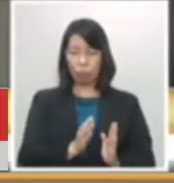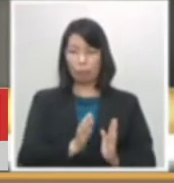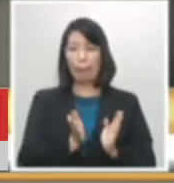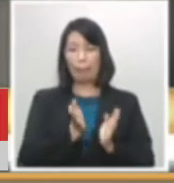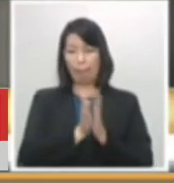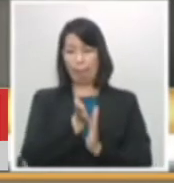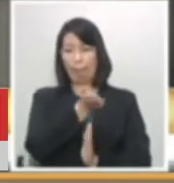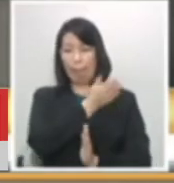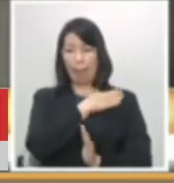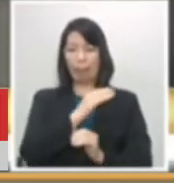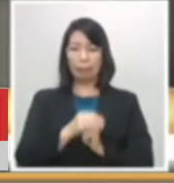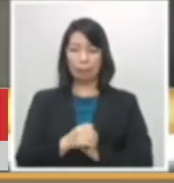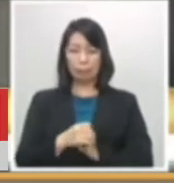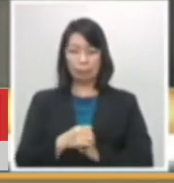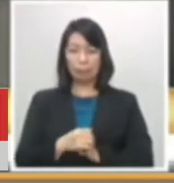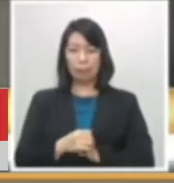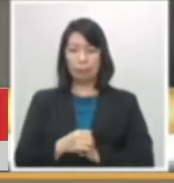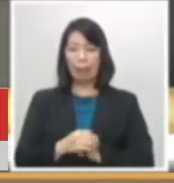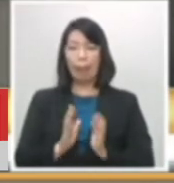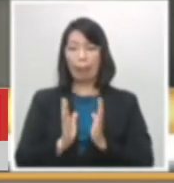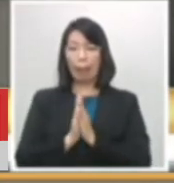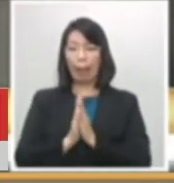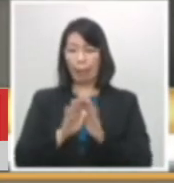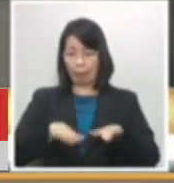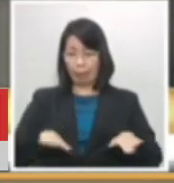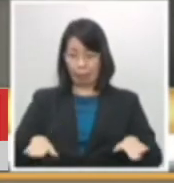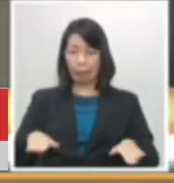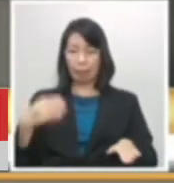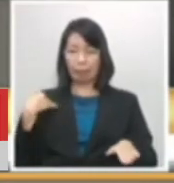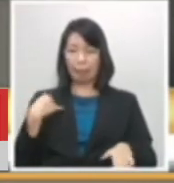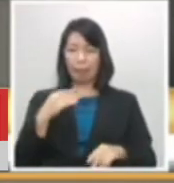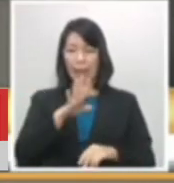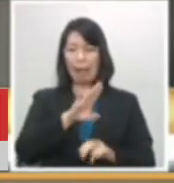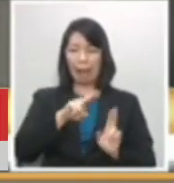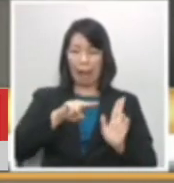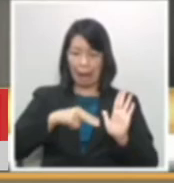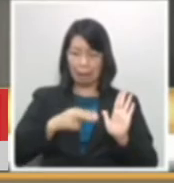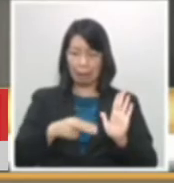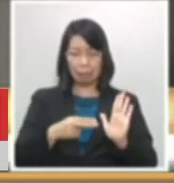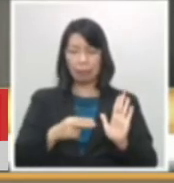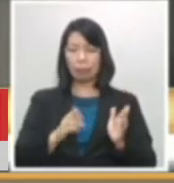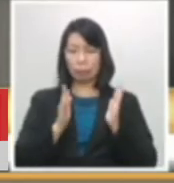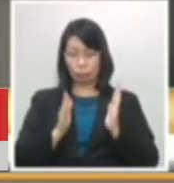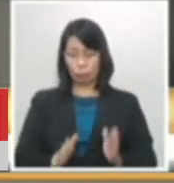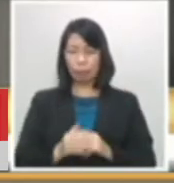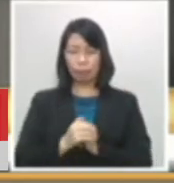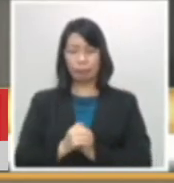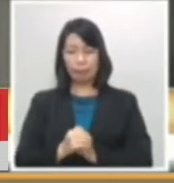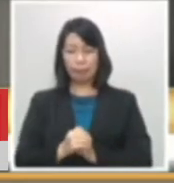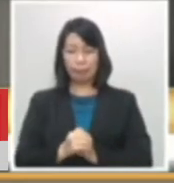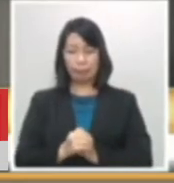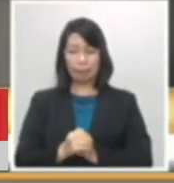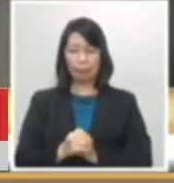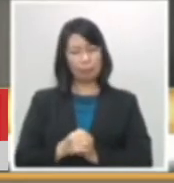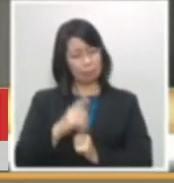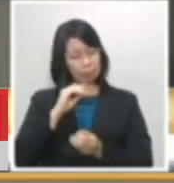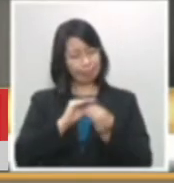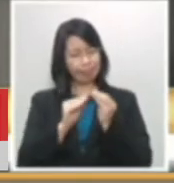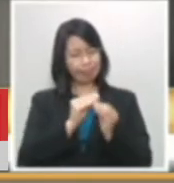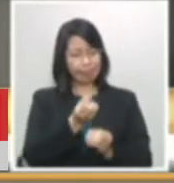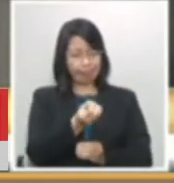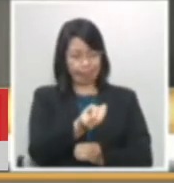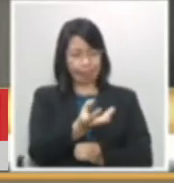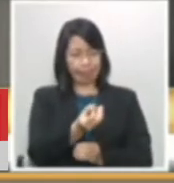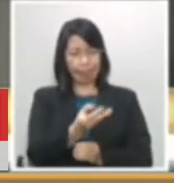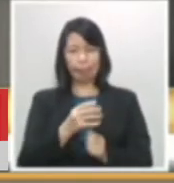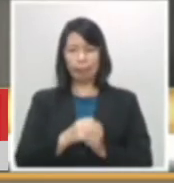ก็สามเณร 50,000 กว่ารูปก็จำนวนมากนะถ้าคิดเป็นจำนวนเงิน